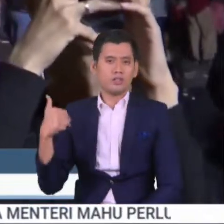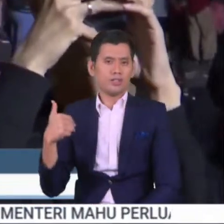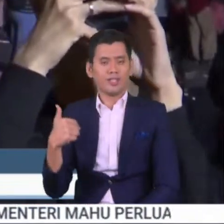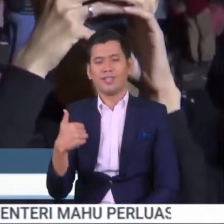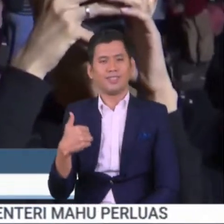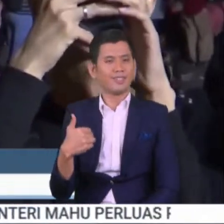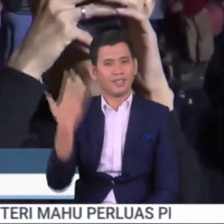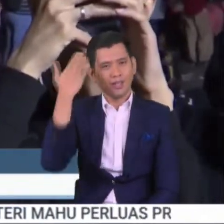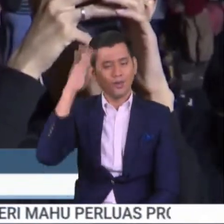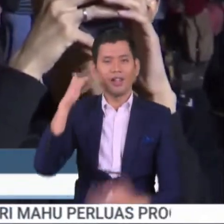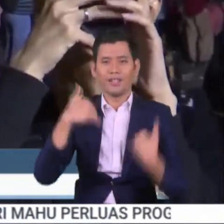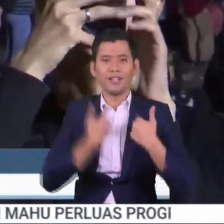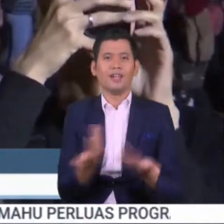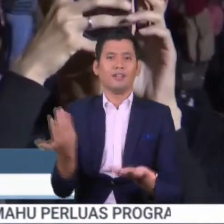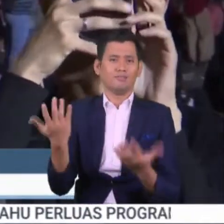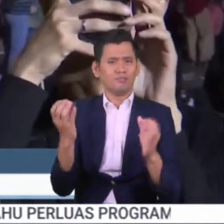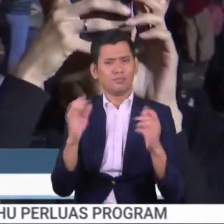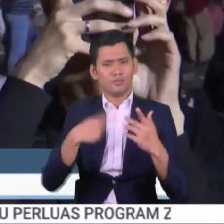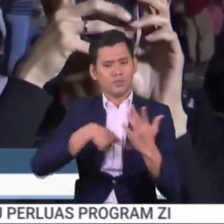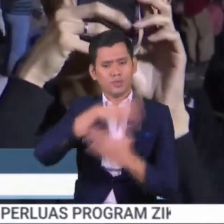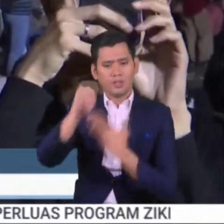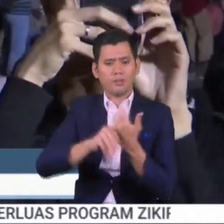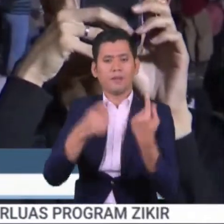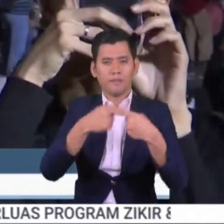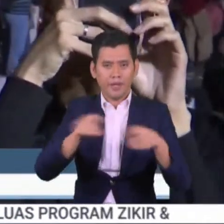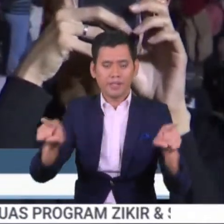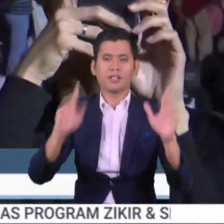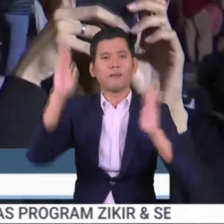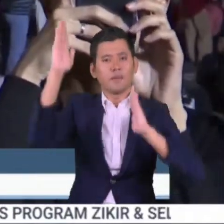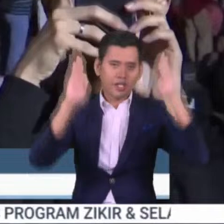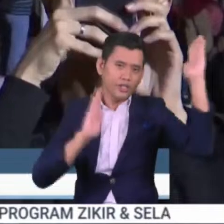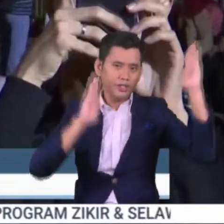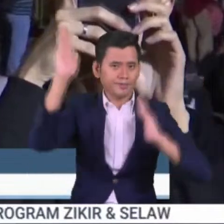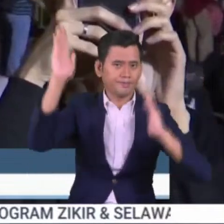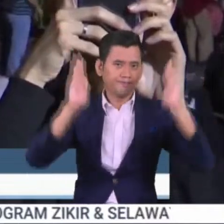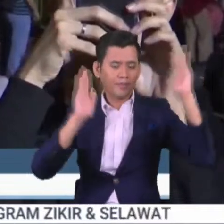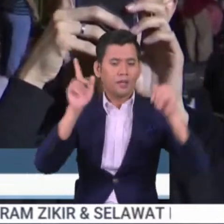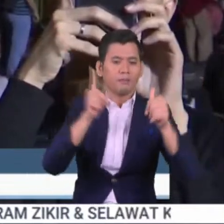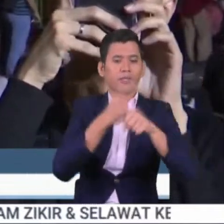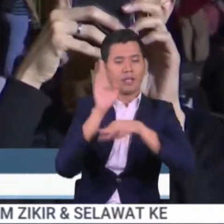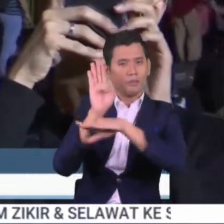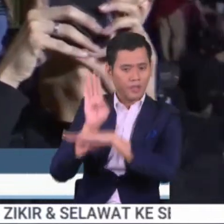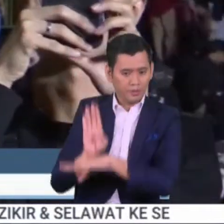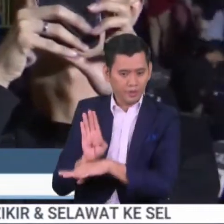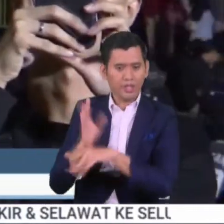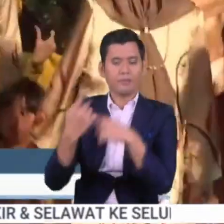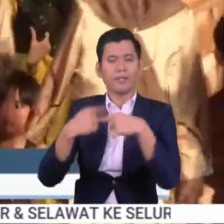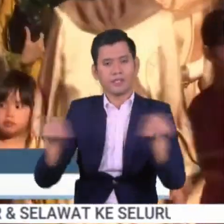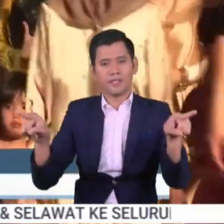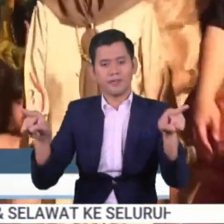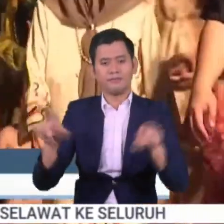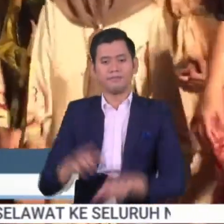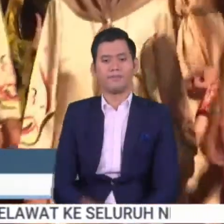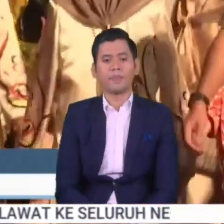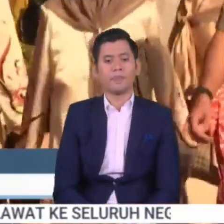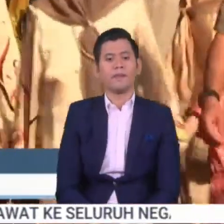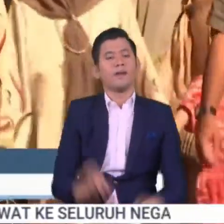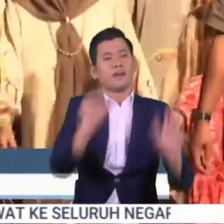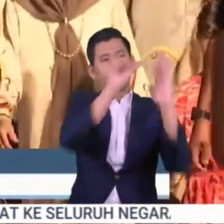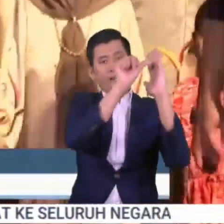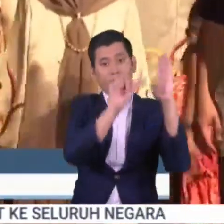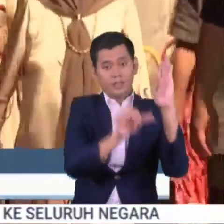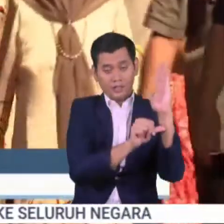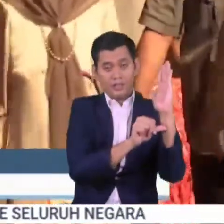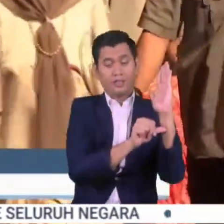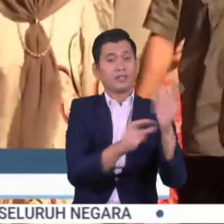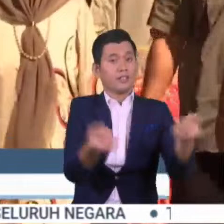tentulah kayak acara seperti ini. Jadi beda ya? Beda. Gimana bedanya? Jadi pertama kebudayaannya lah begitu. Acara tersebut turut